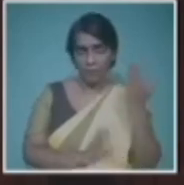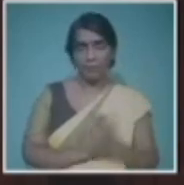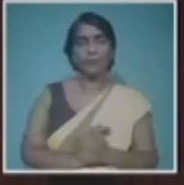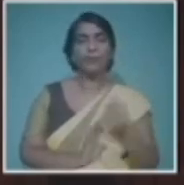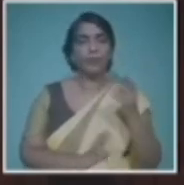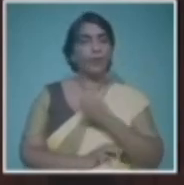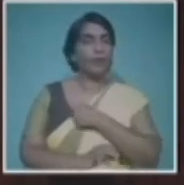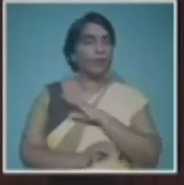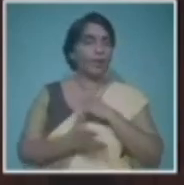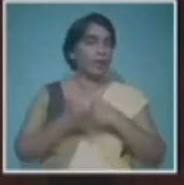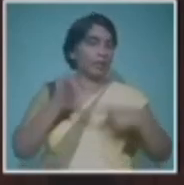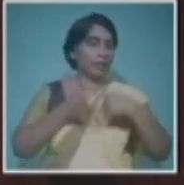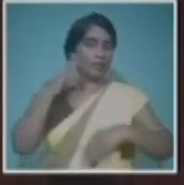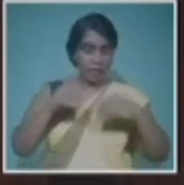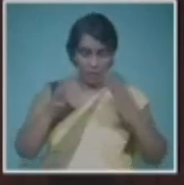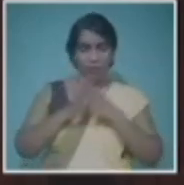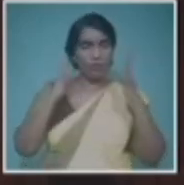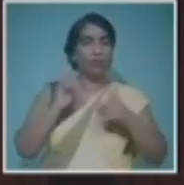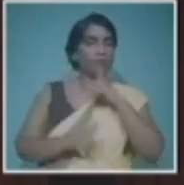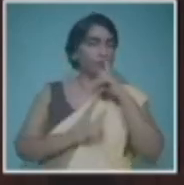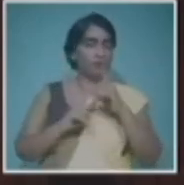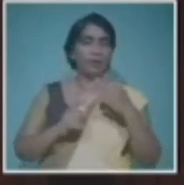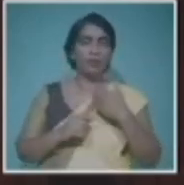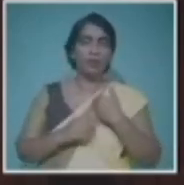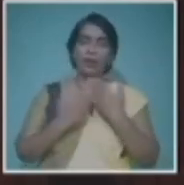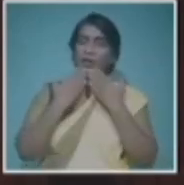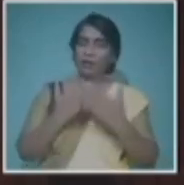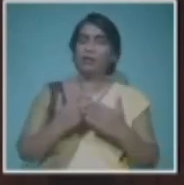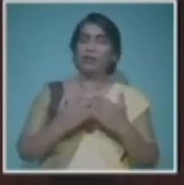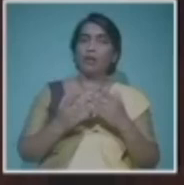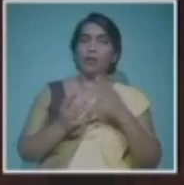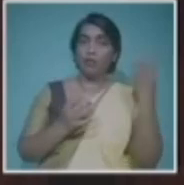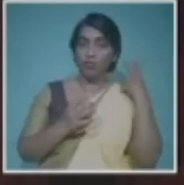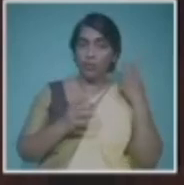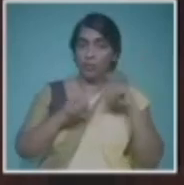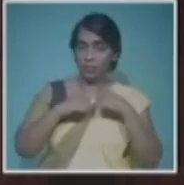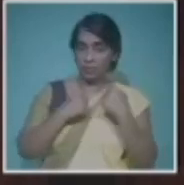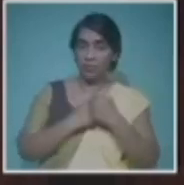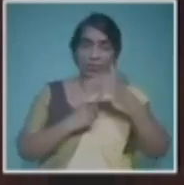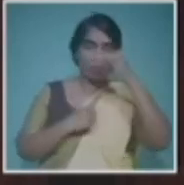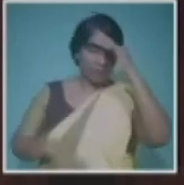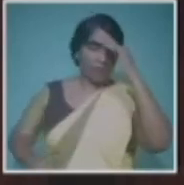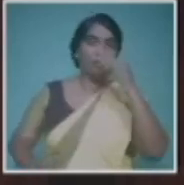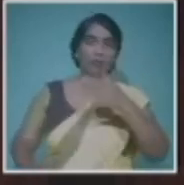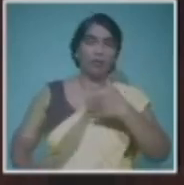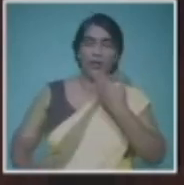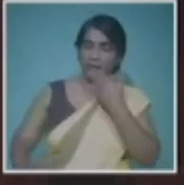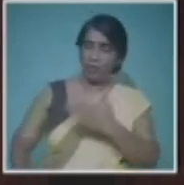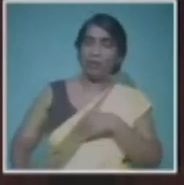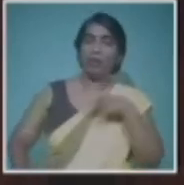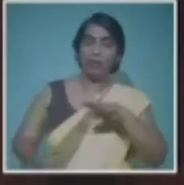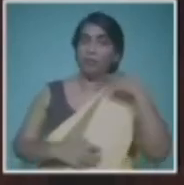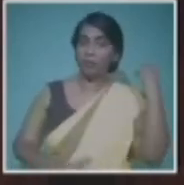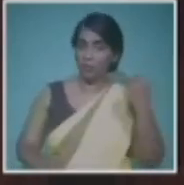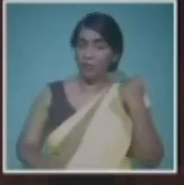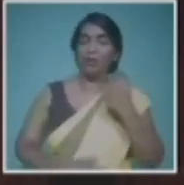සමිත හාමුදුරුවන්ගේ දේශපාලනය ගැන මෙතන ගොඩක් දේවල් කතා කරා මම ස්තුතිවන්ත වෙනවා රාව් ෆකින් ශ්‍රී ලංකා මුස්ලිම් කොංග්‍රසේ නායකතුමාට එතුමාගේ